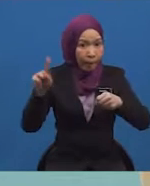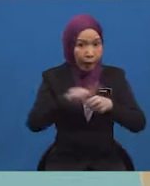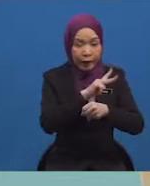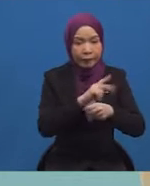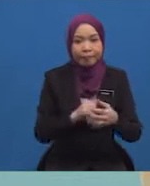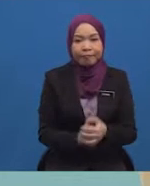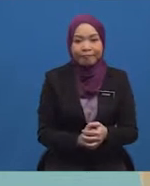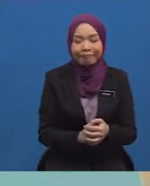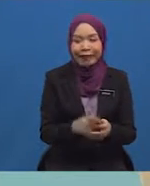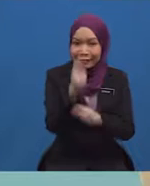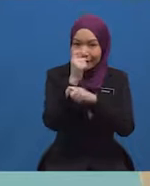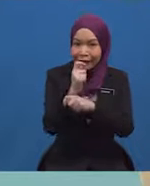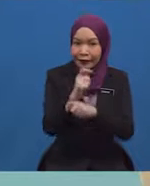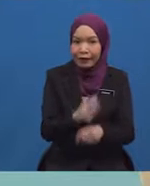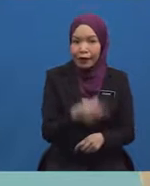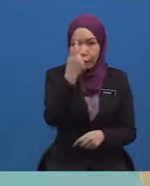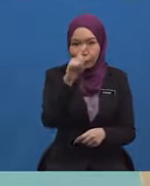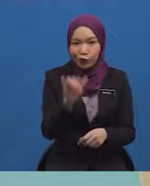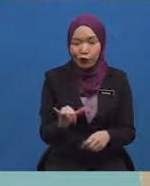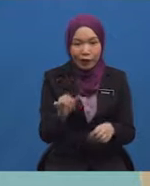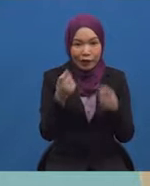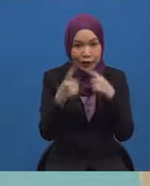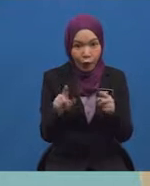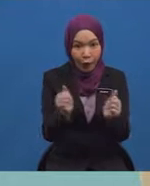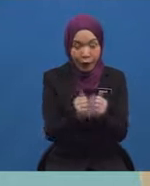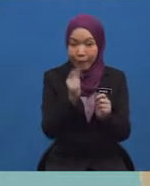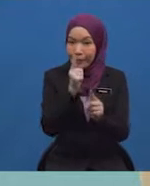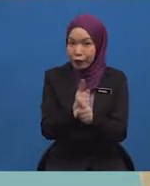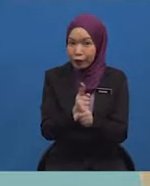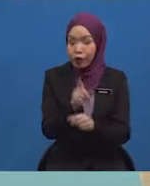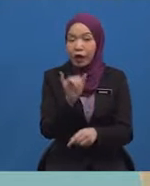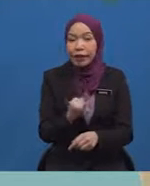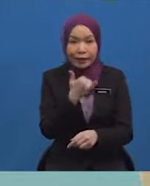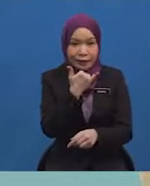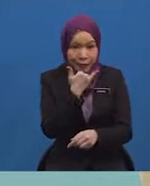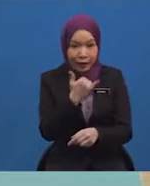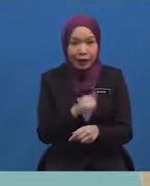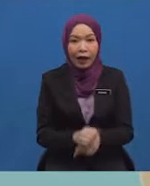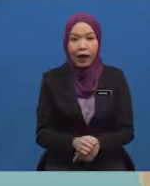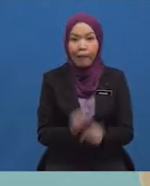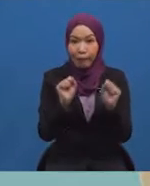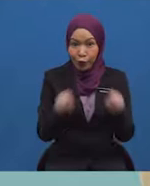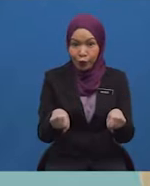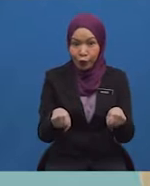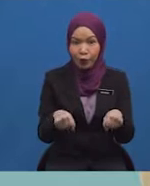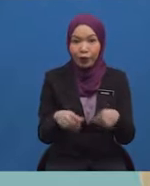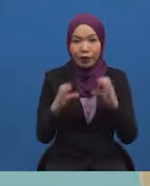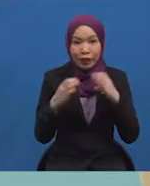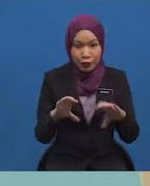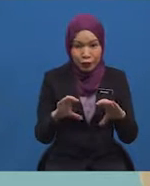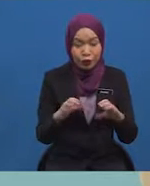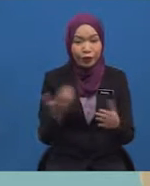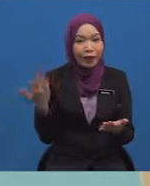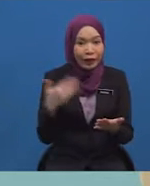bagi yang dapat mengira dengan betul. Bagi murid-murid yang tidak mendapat jawapan yang betul, anda boleh